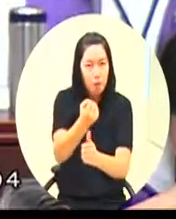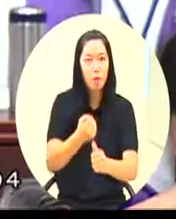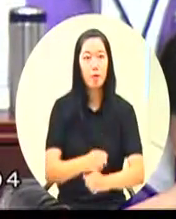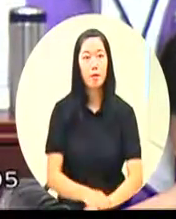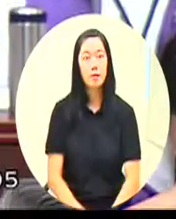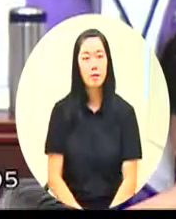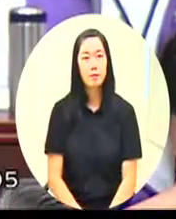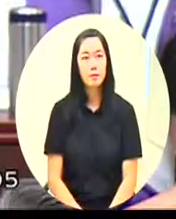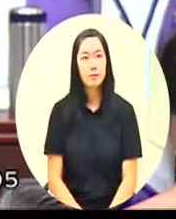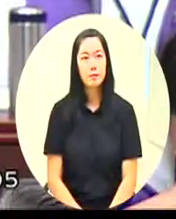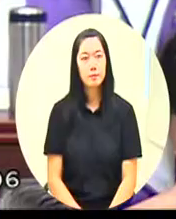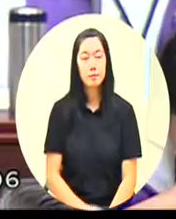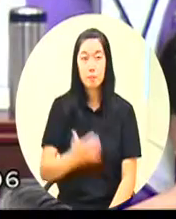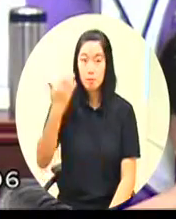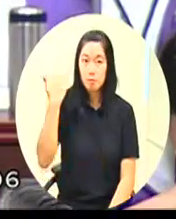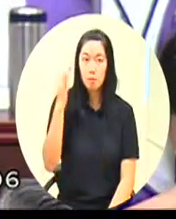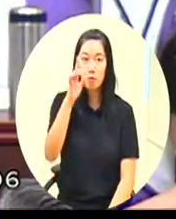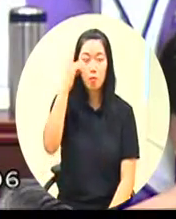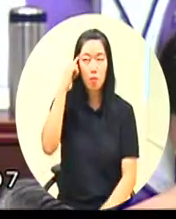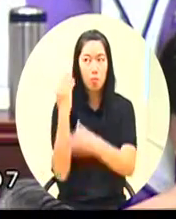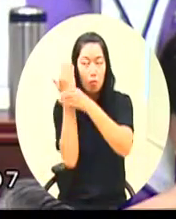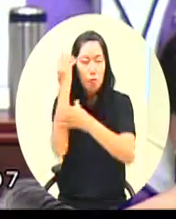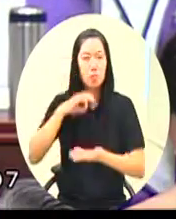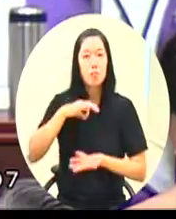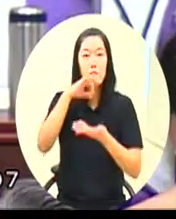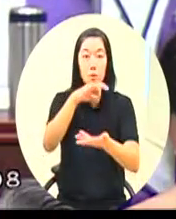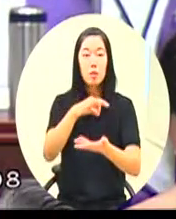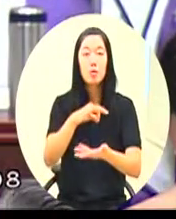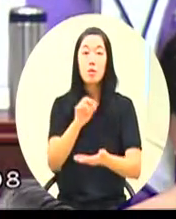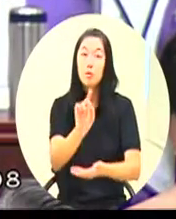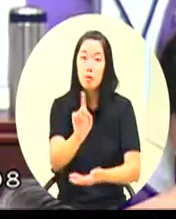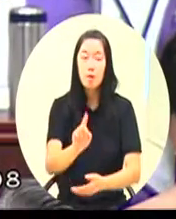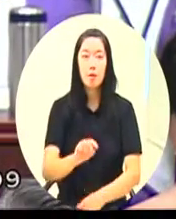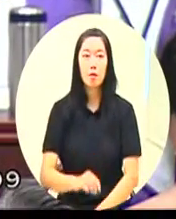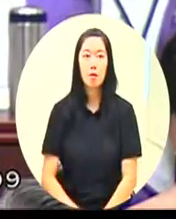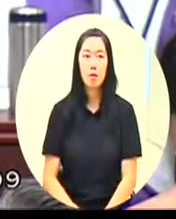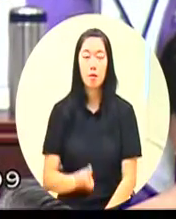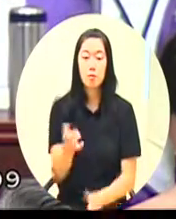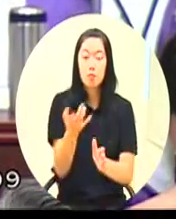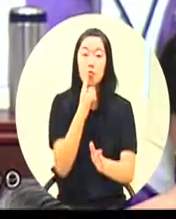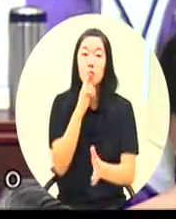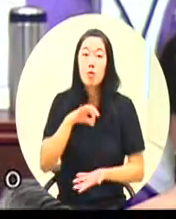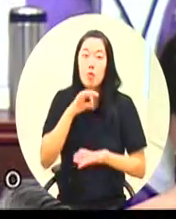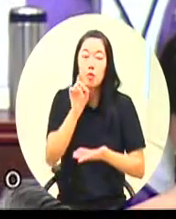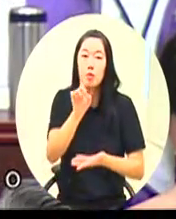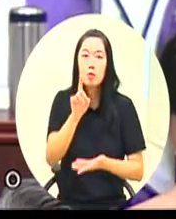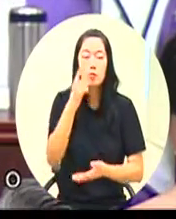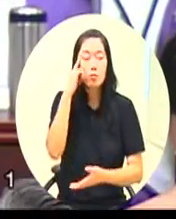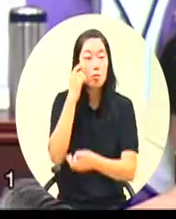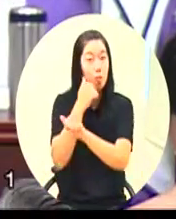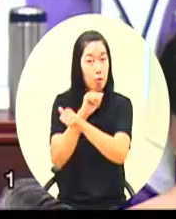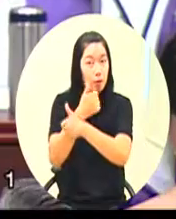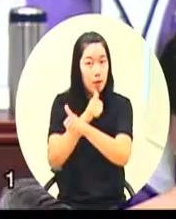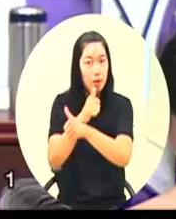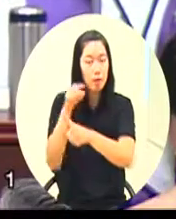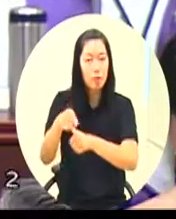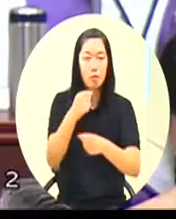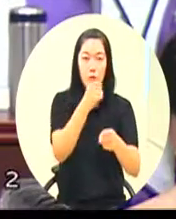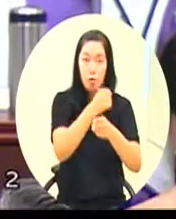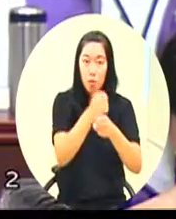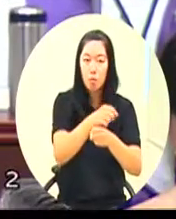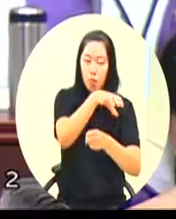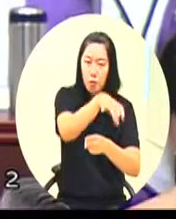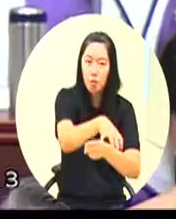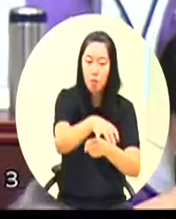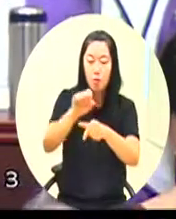那之前其实有提到可能因为刚才议员有讲到说，有考量到那个工作地区嘛，